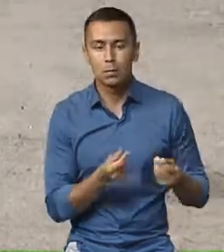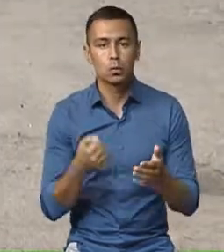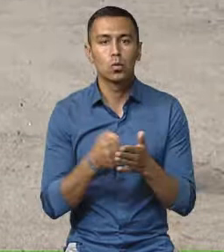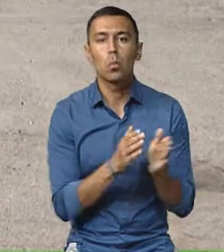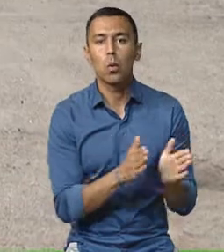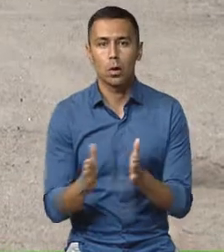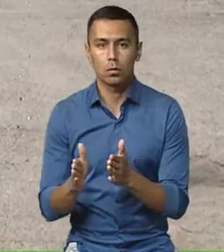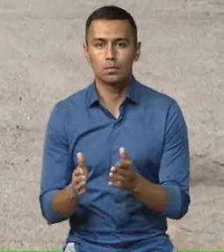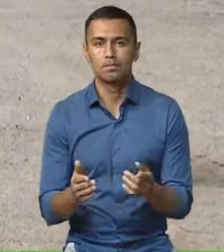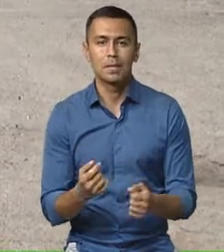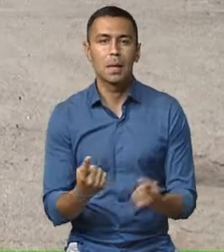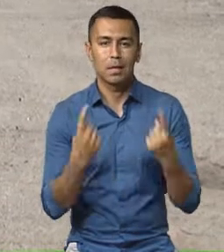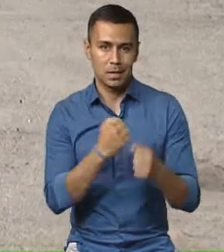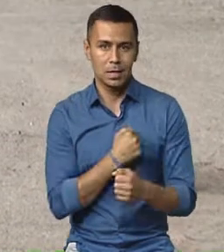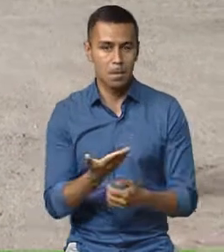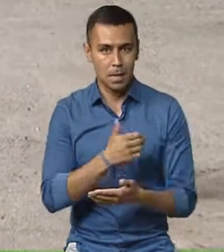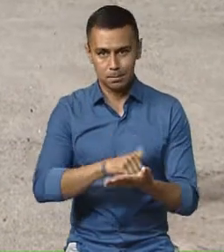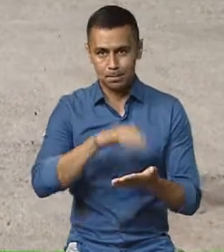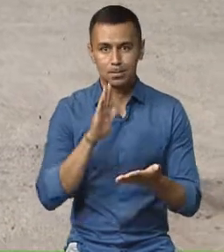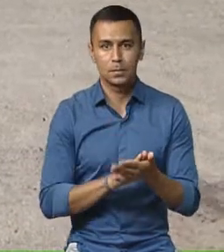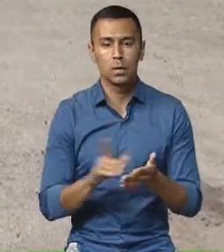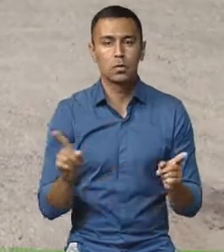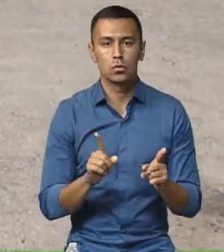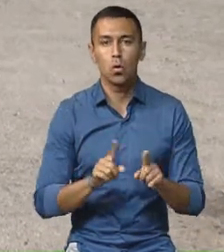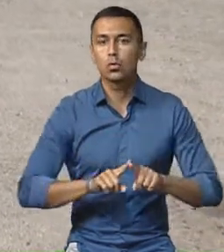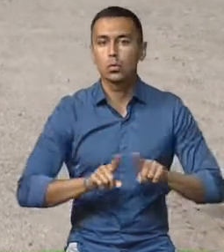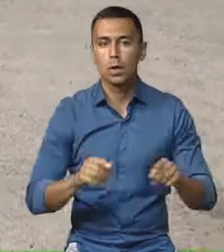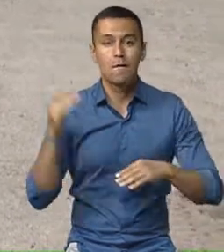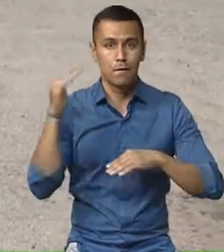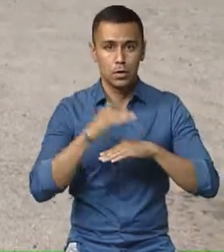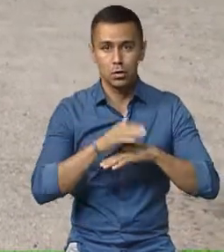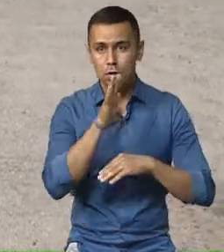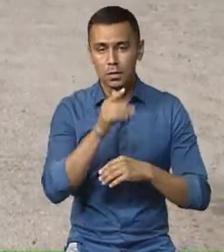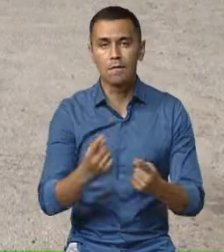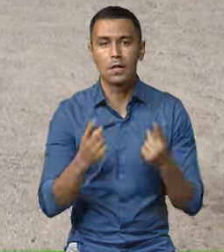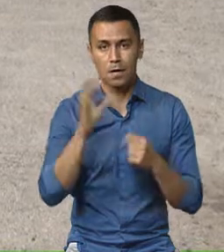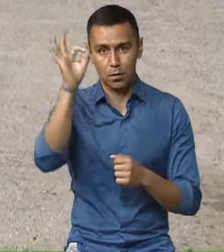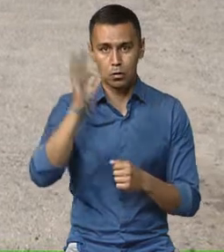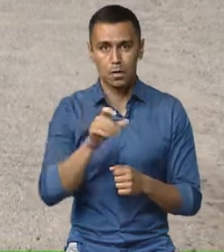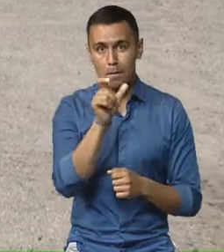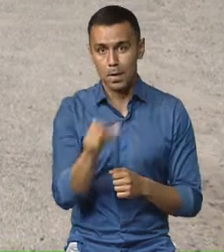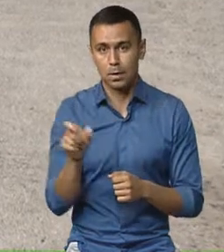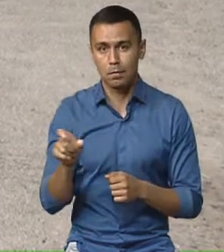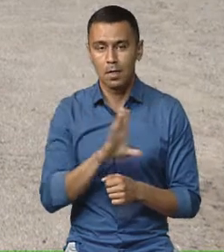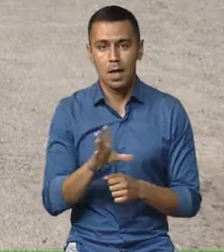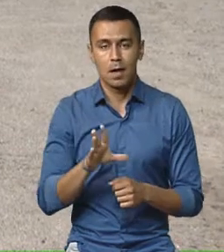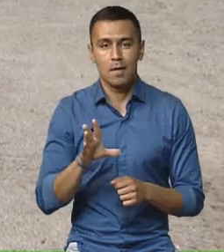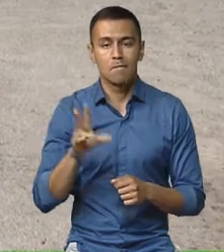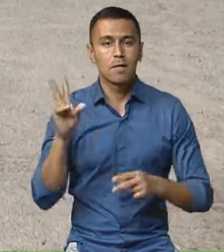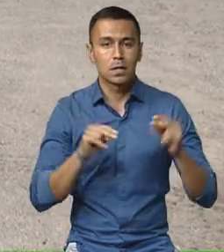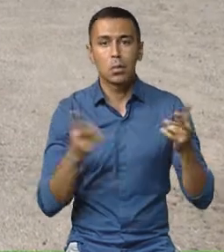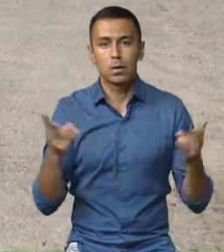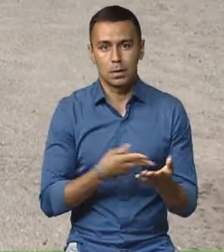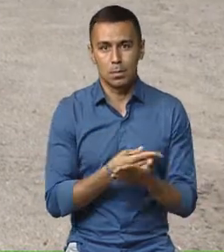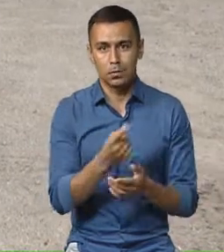порядку. На превеликий жаль, ми констатуємо, що особливо у вечірній час великий відсоток пасажирів не вважають за потрібне сплачувати